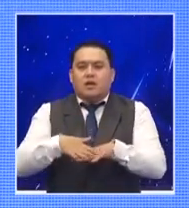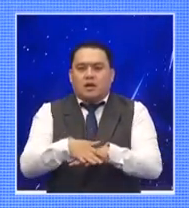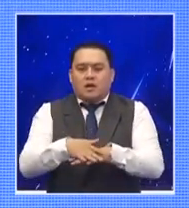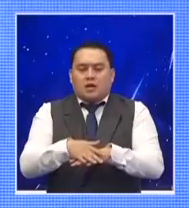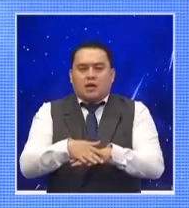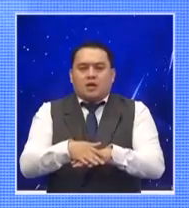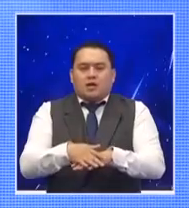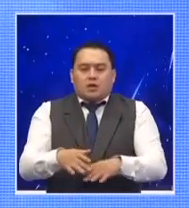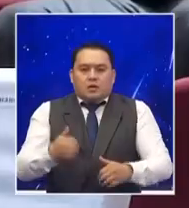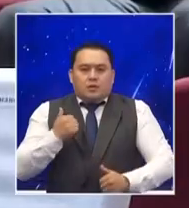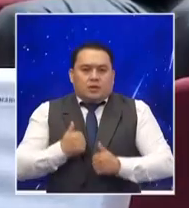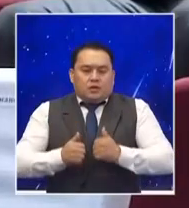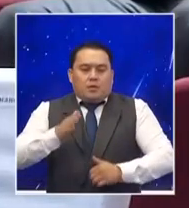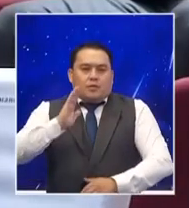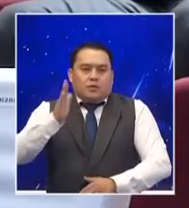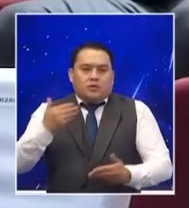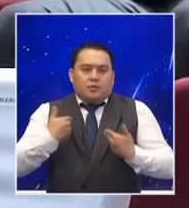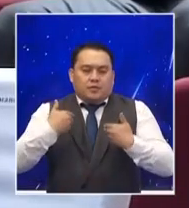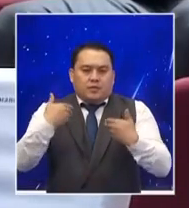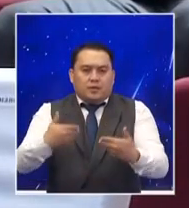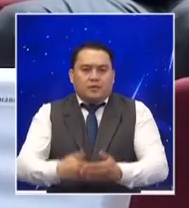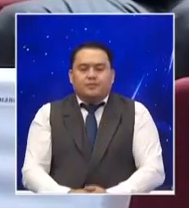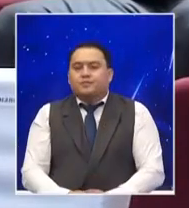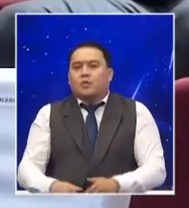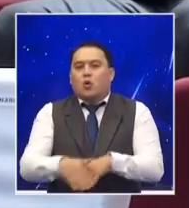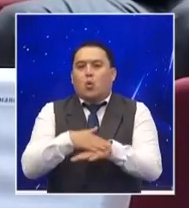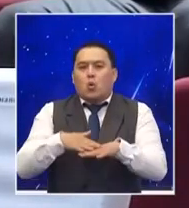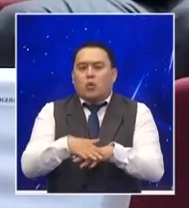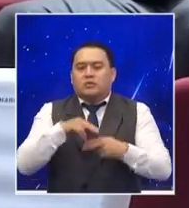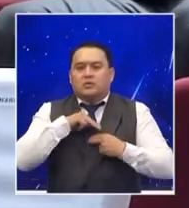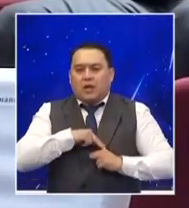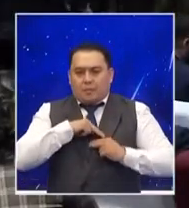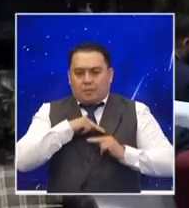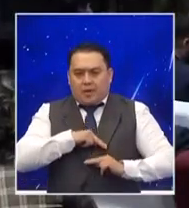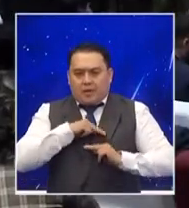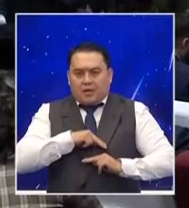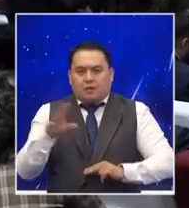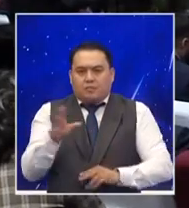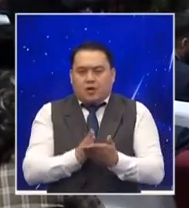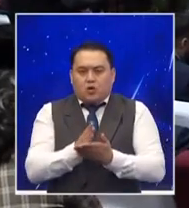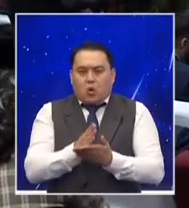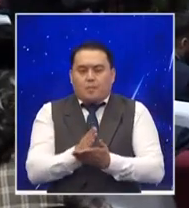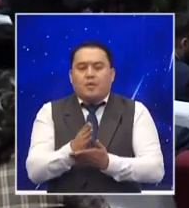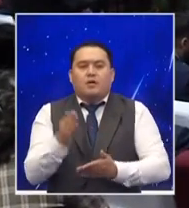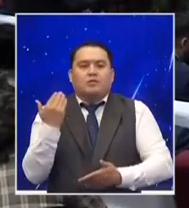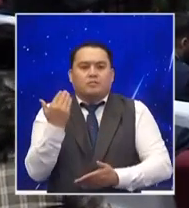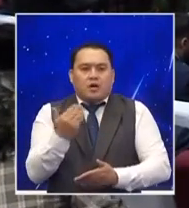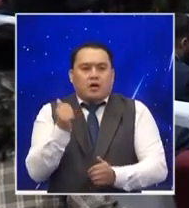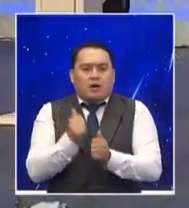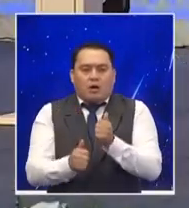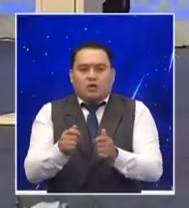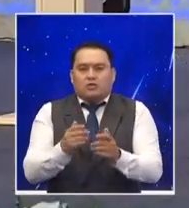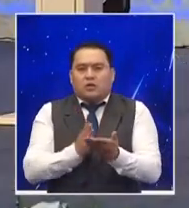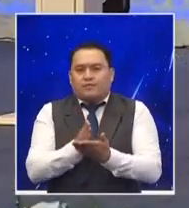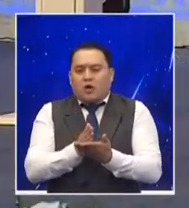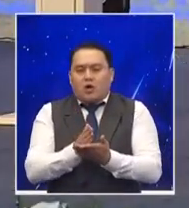мерейі үстем болсын. Тәуелсіздікті нығайту жолындағы атқарылған еңбектер ескерусіз қалған емес. Осыны ұлы той қарсаңында жылда қалтқысыз